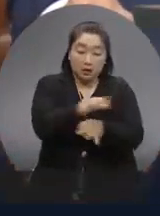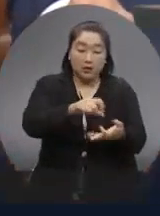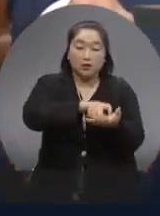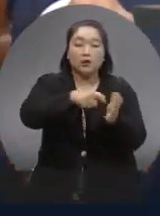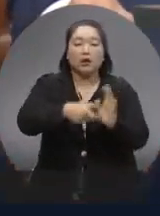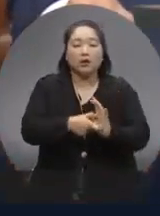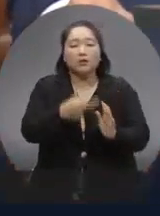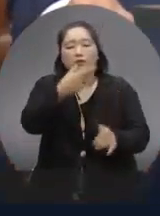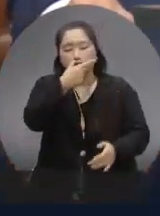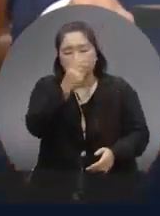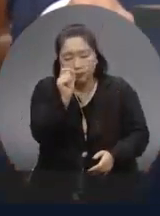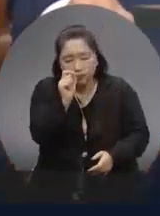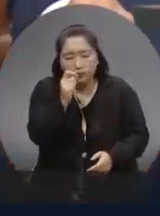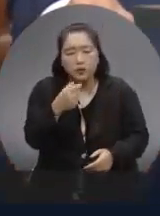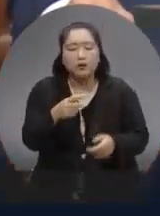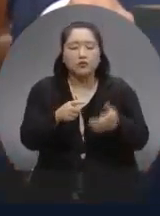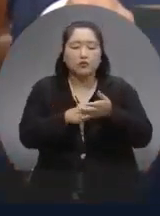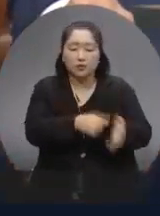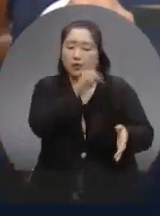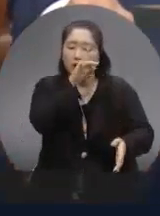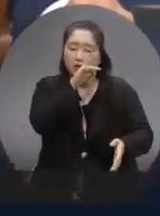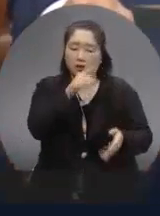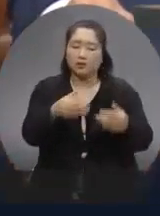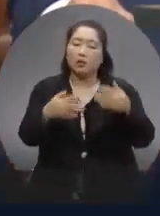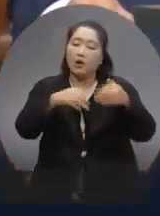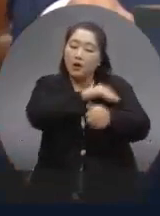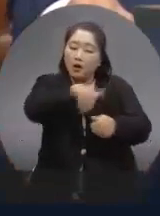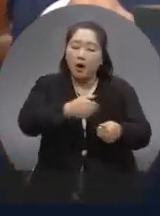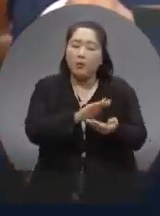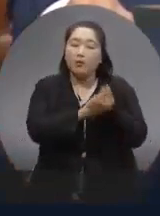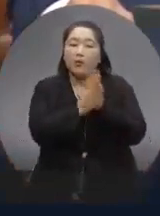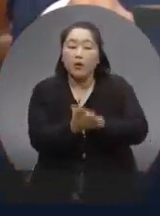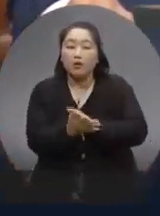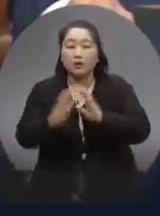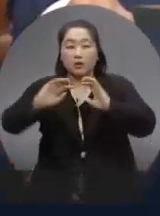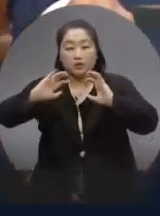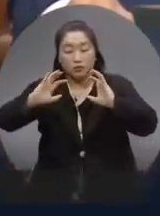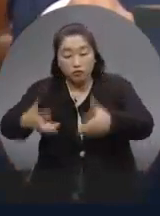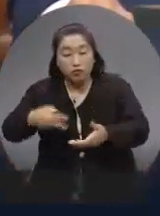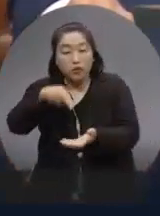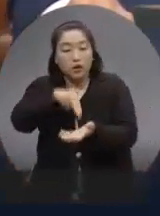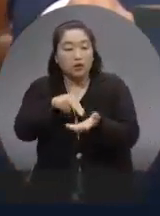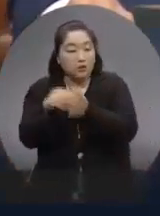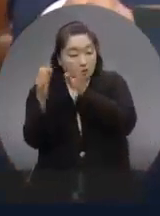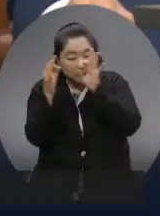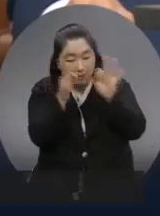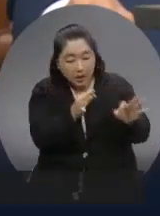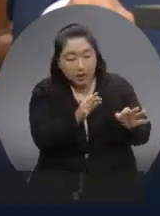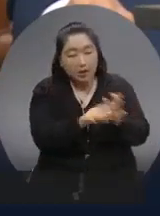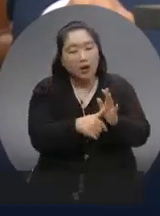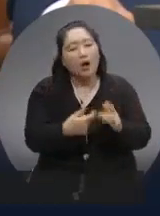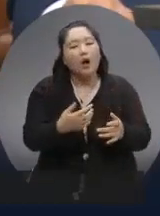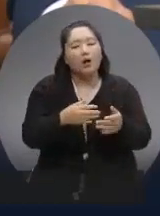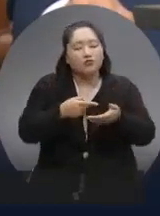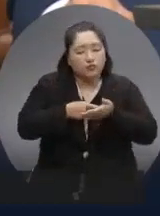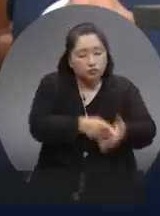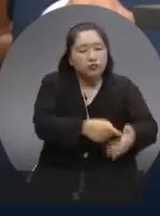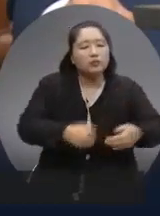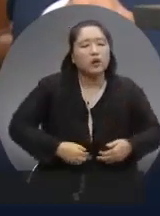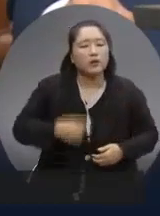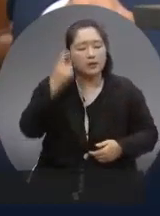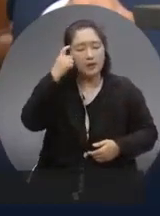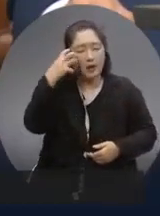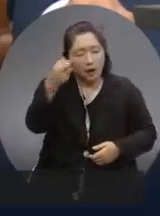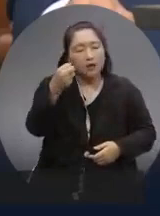안 됐지만 여건이 이렇게 크게 변화한 만큼 국가적 큰 틀에서 국가계획으로 추진해야 된다라는 것이 저의